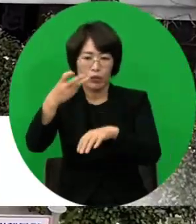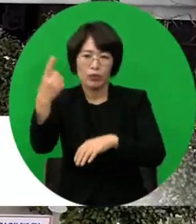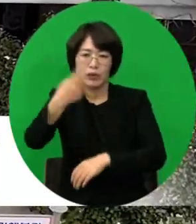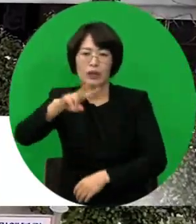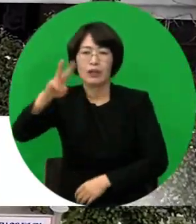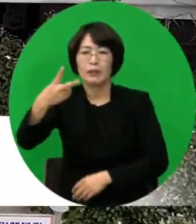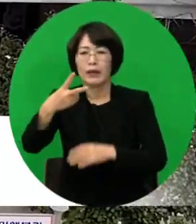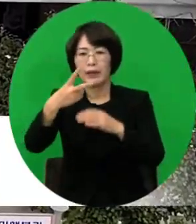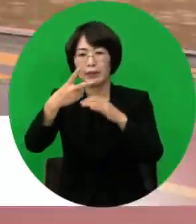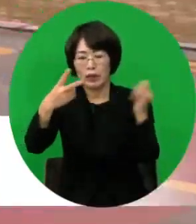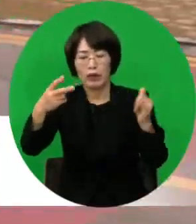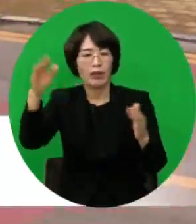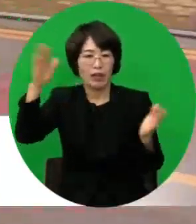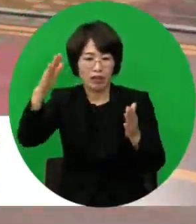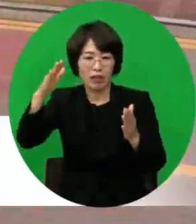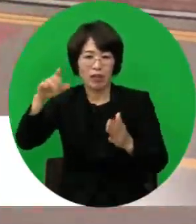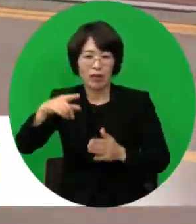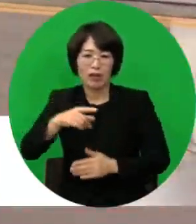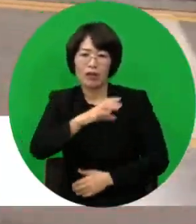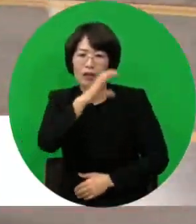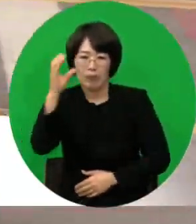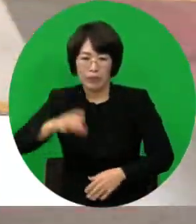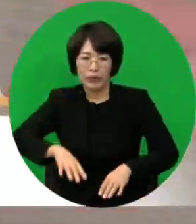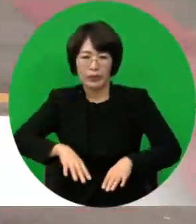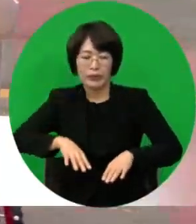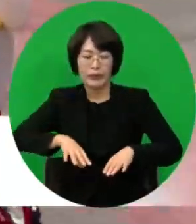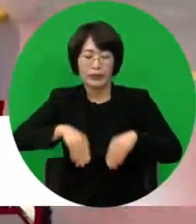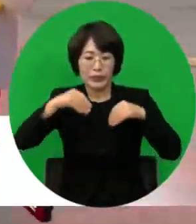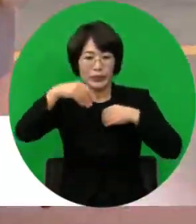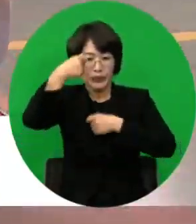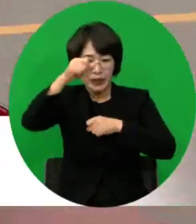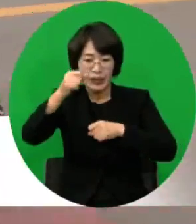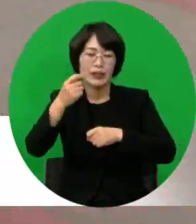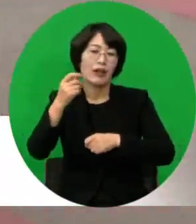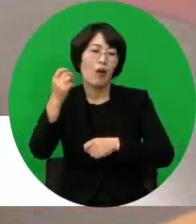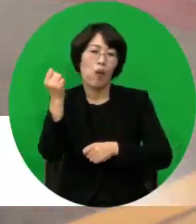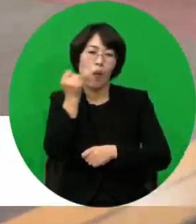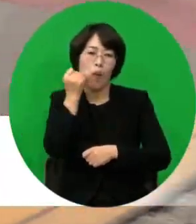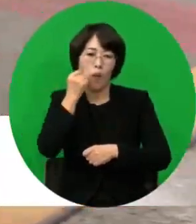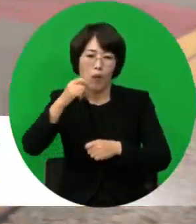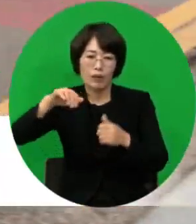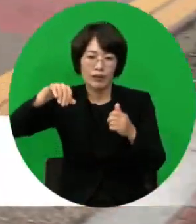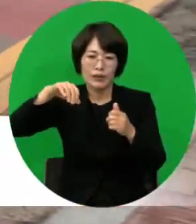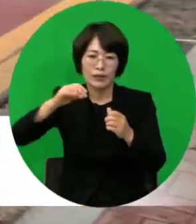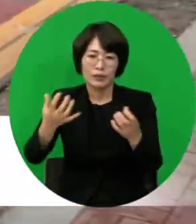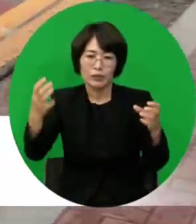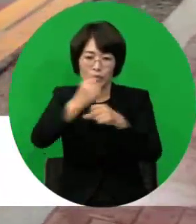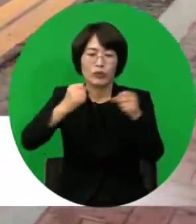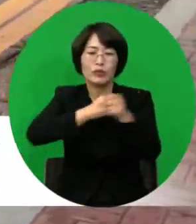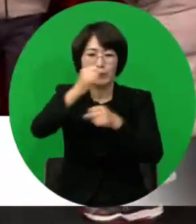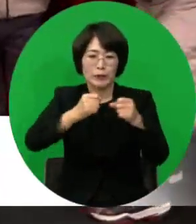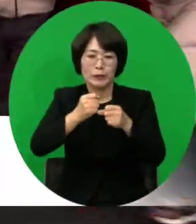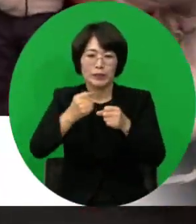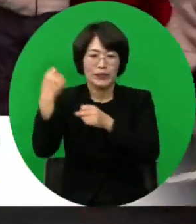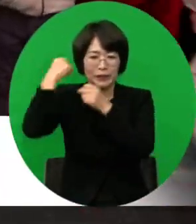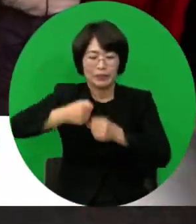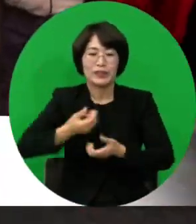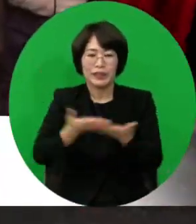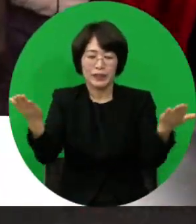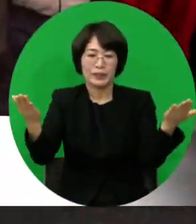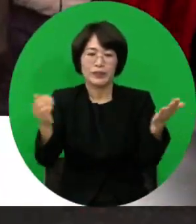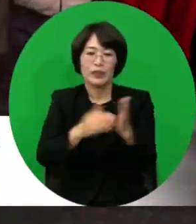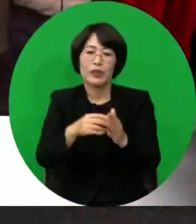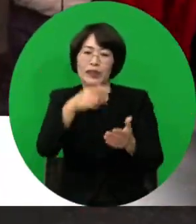명의 학생을 대상으로 캐릭터 무릎 담요와 간식 꾸러미를 전달할 예정입니다. 한편